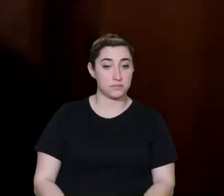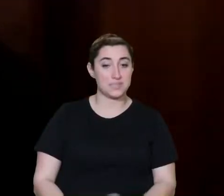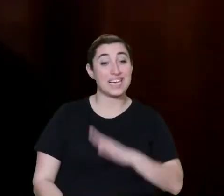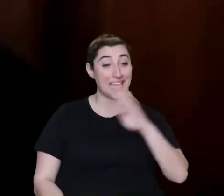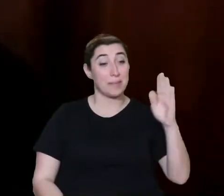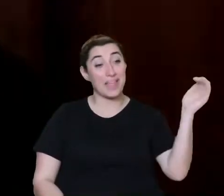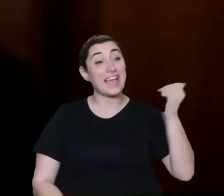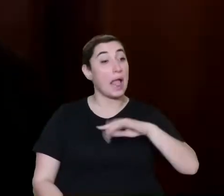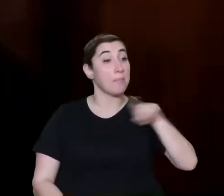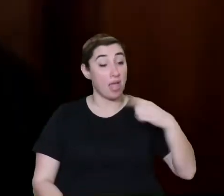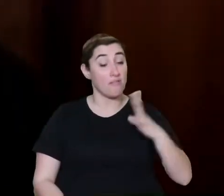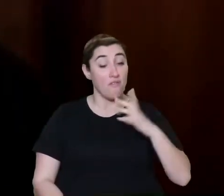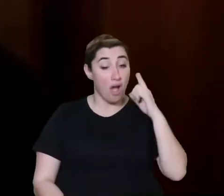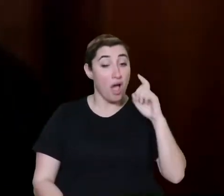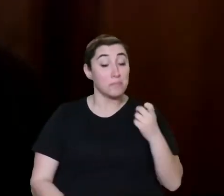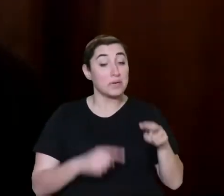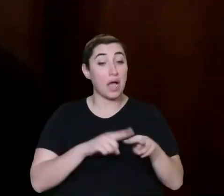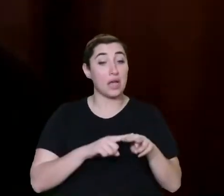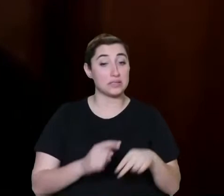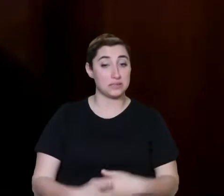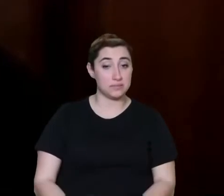Gidip de dönmeyen var mıdır ki Kasım'ım?